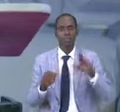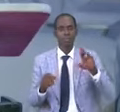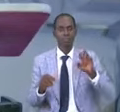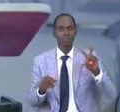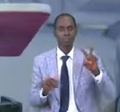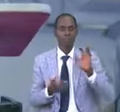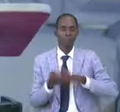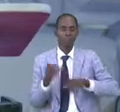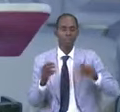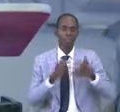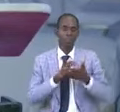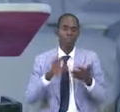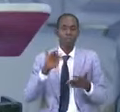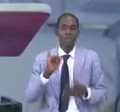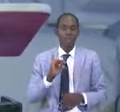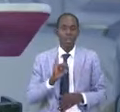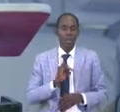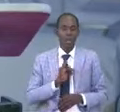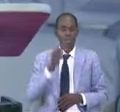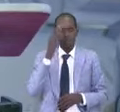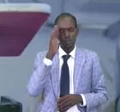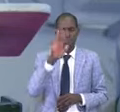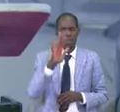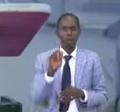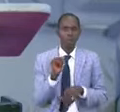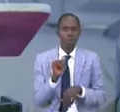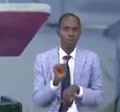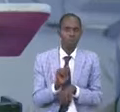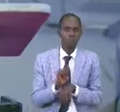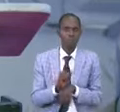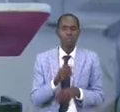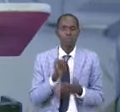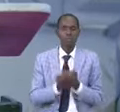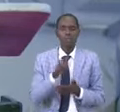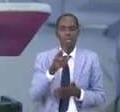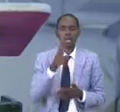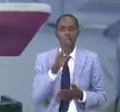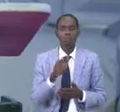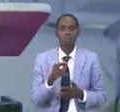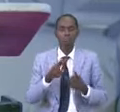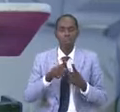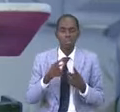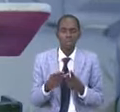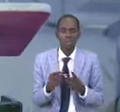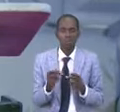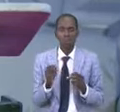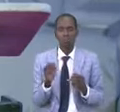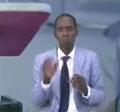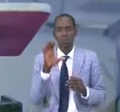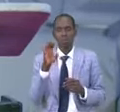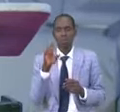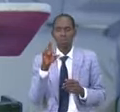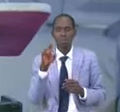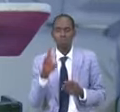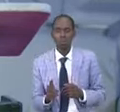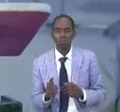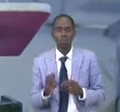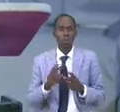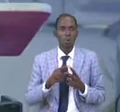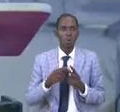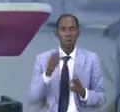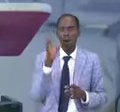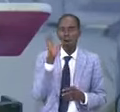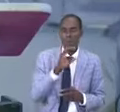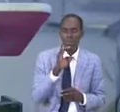oeuvres je sais que tu ne ni froid ni bouillant certains sont comme ça ni dedans ni dehors